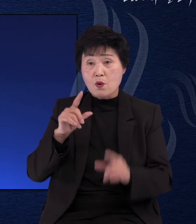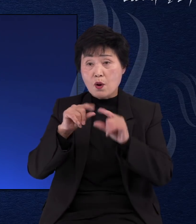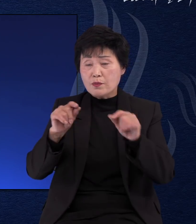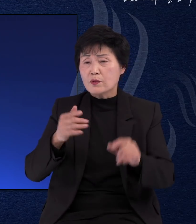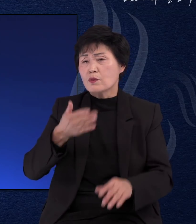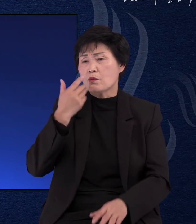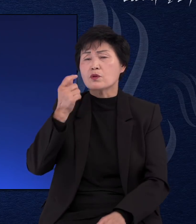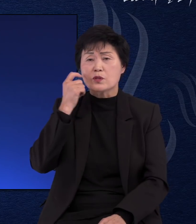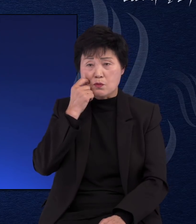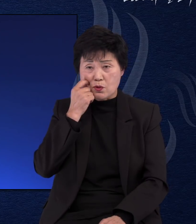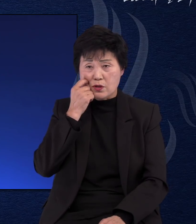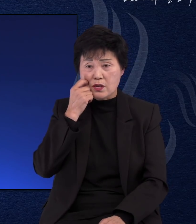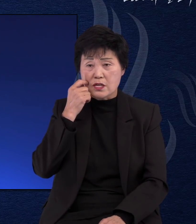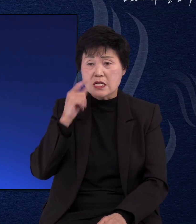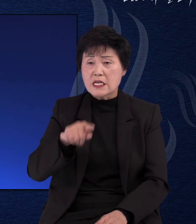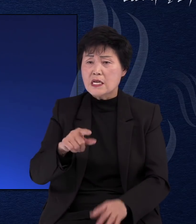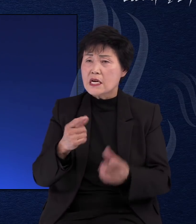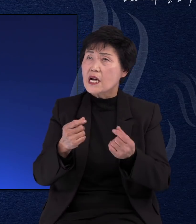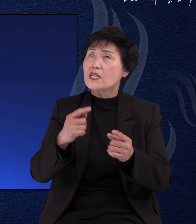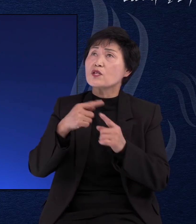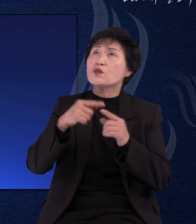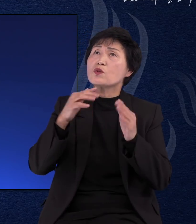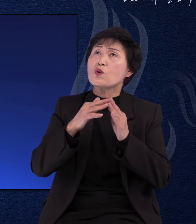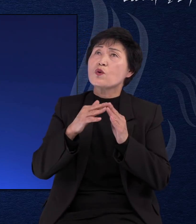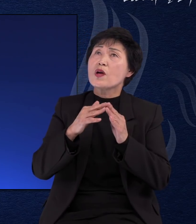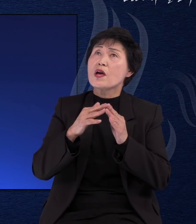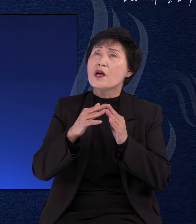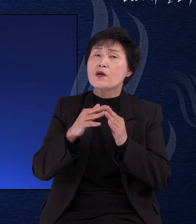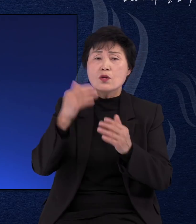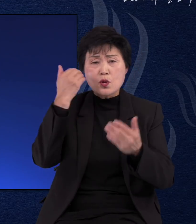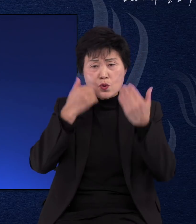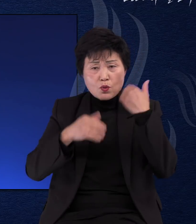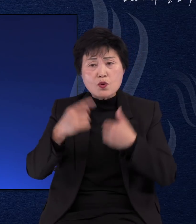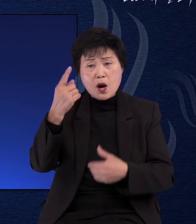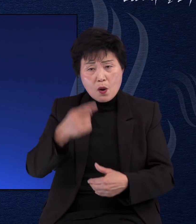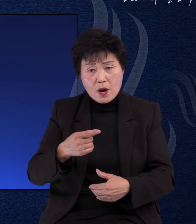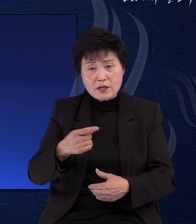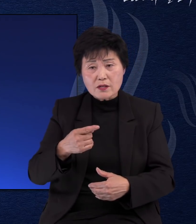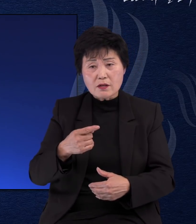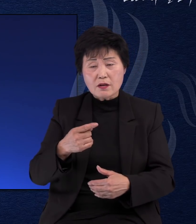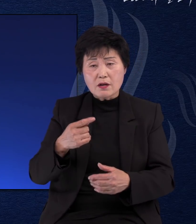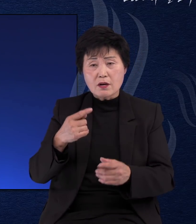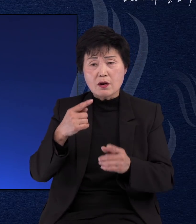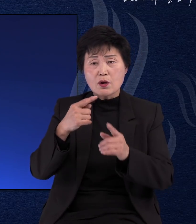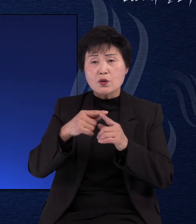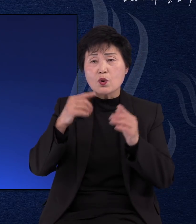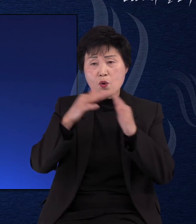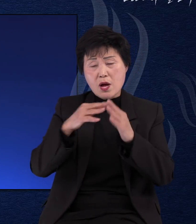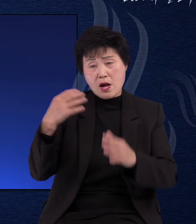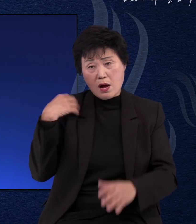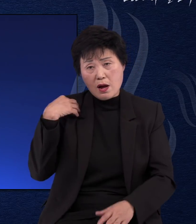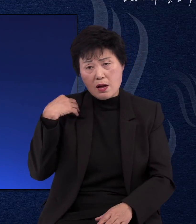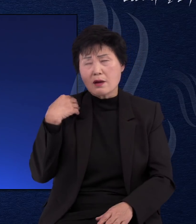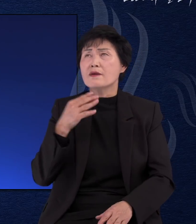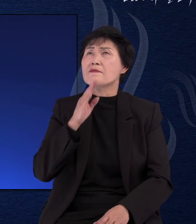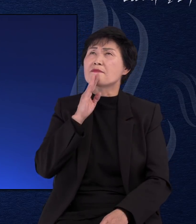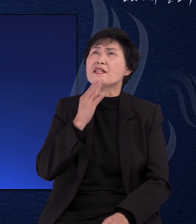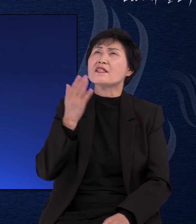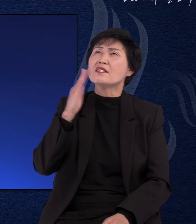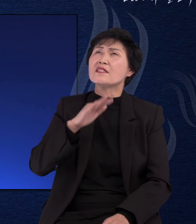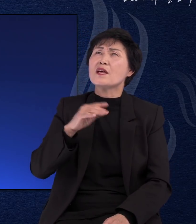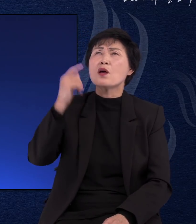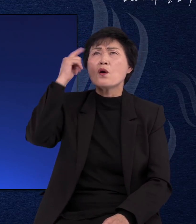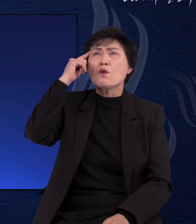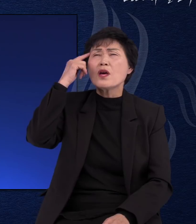이러한 교회도 하나님, 맞아요, 누군가는 와서 목회를 해야 되는 건 맞아요. 근데 하나님, 왜 그 누군가가